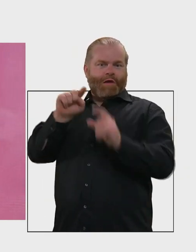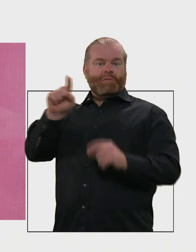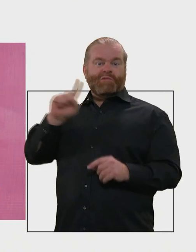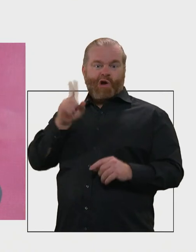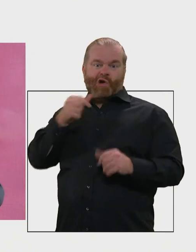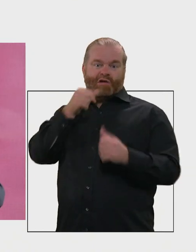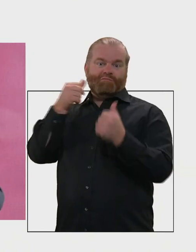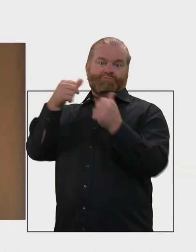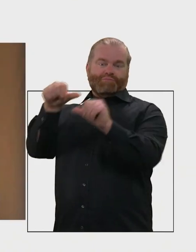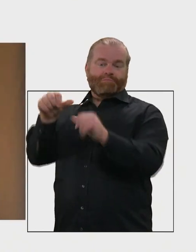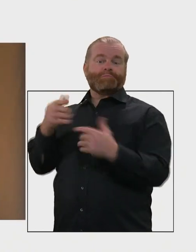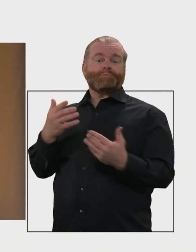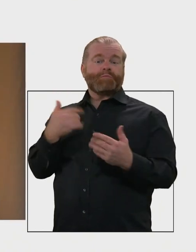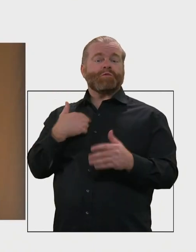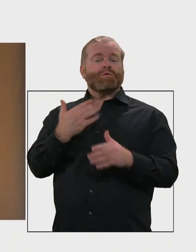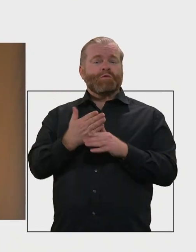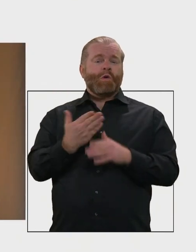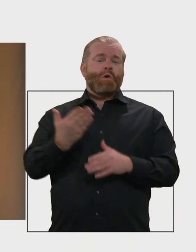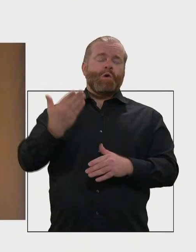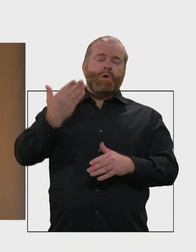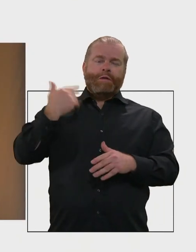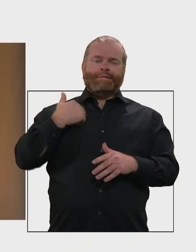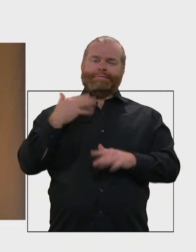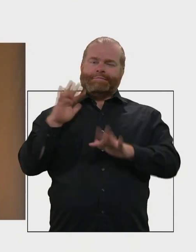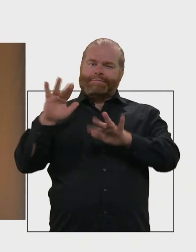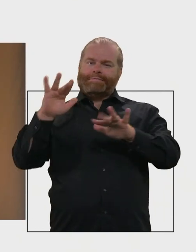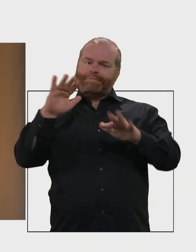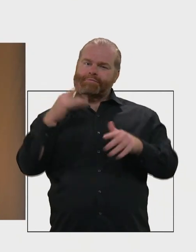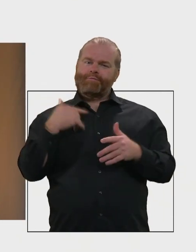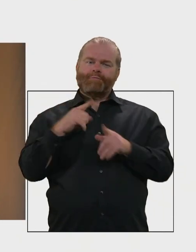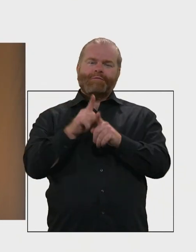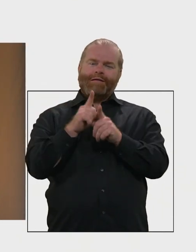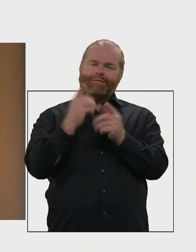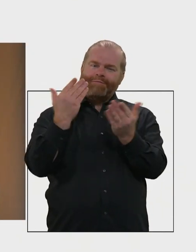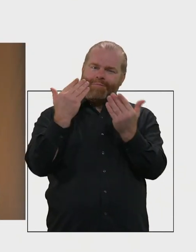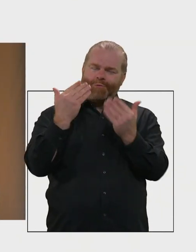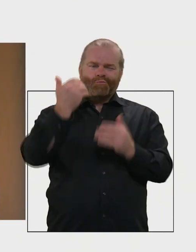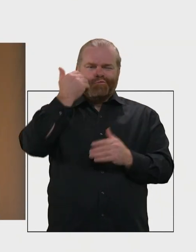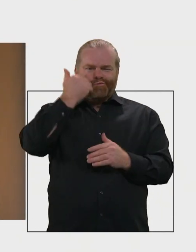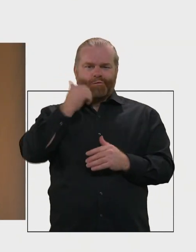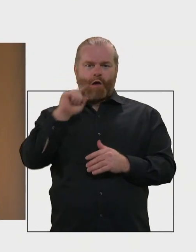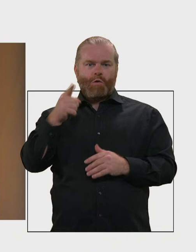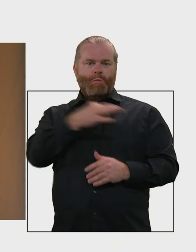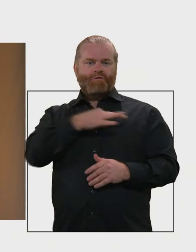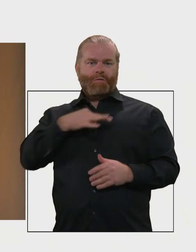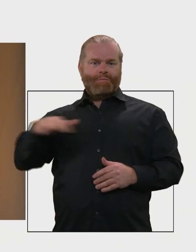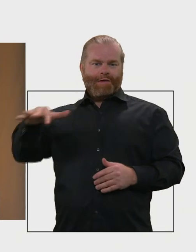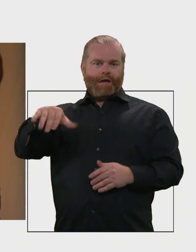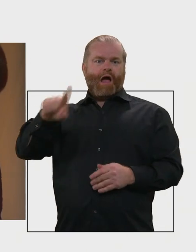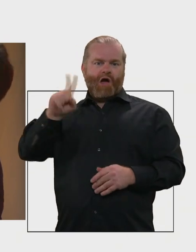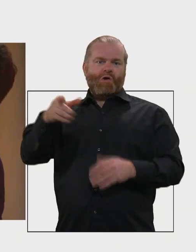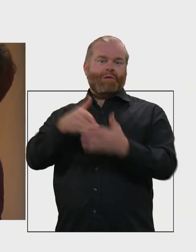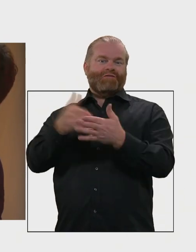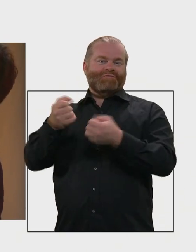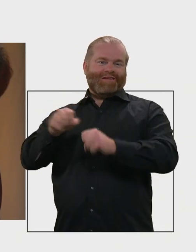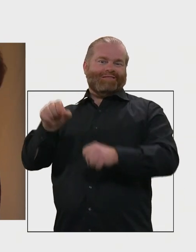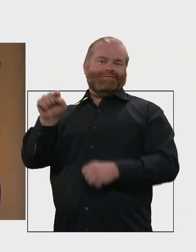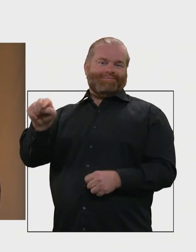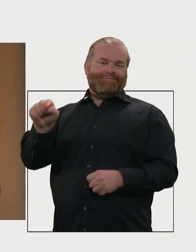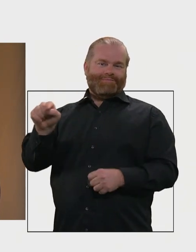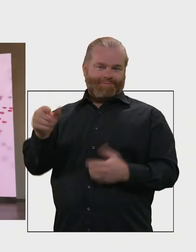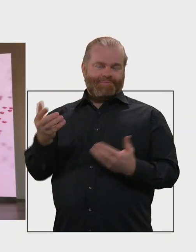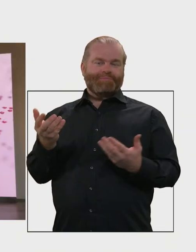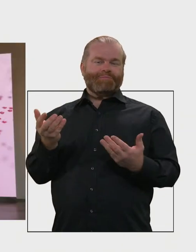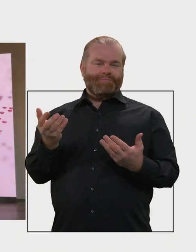dafür, dass das geschieht, dass man sich verpflichtet, denn die Menschen mit Beeinträchtigungen, mit Behinderungen, die leben ja nicht nur im öffentlichen Bereich. Also man geht schon mal